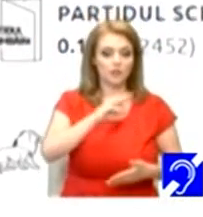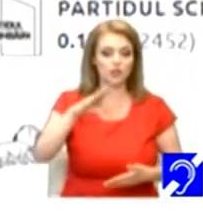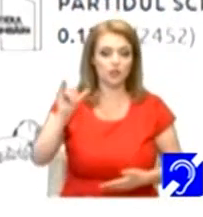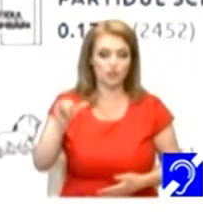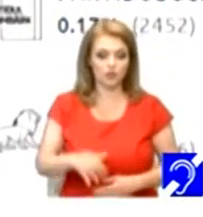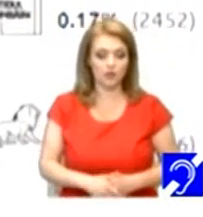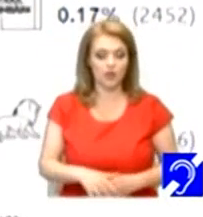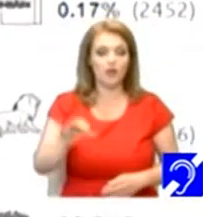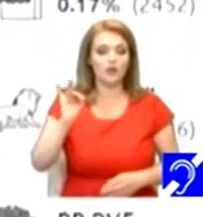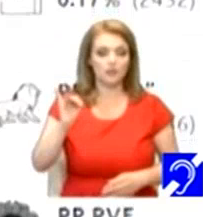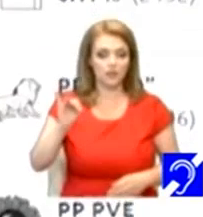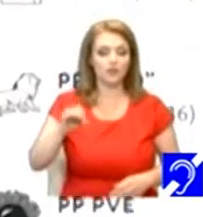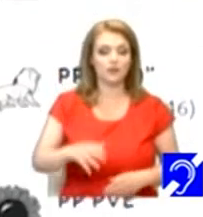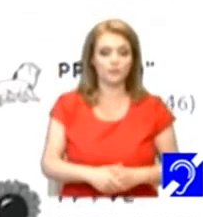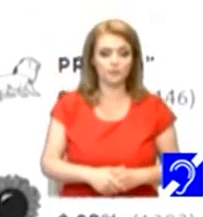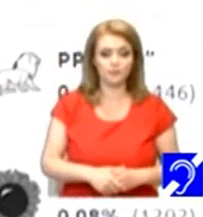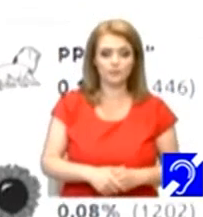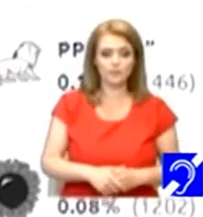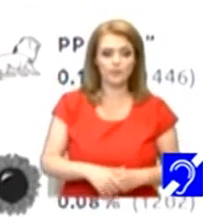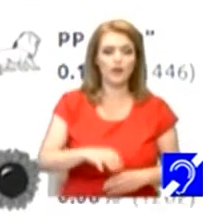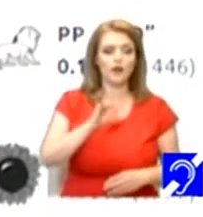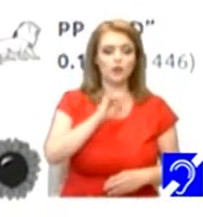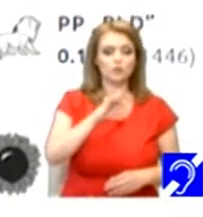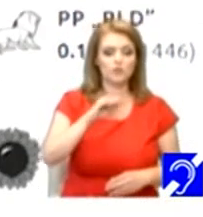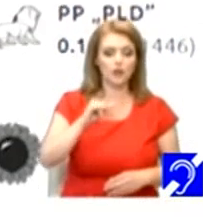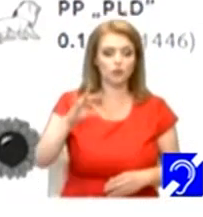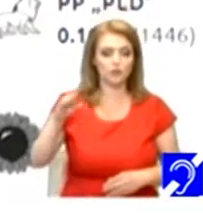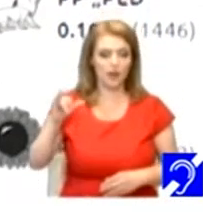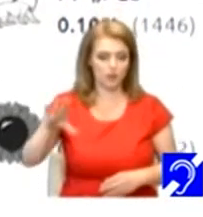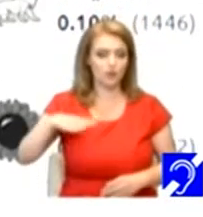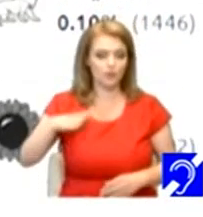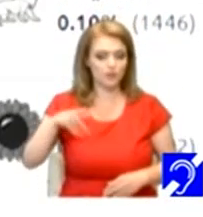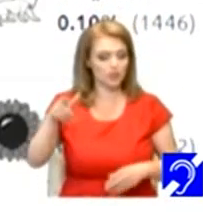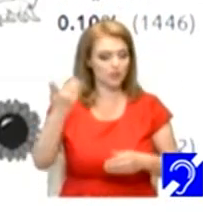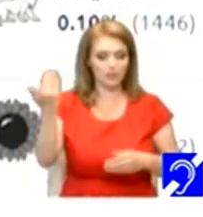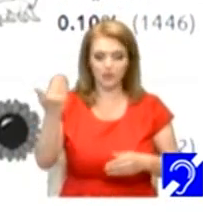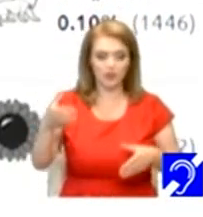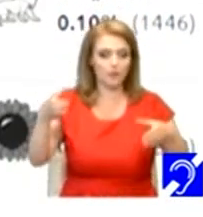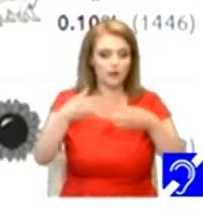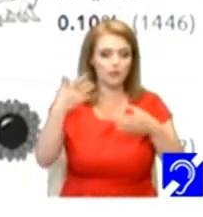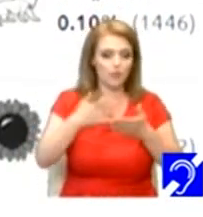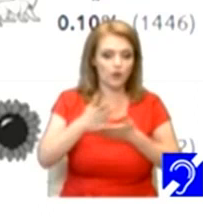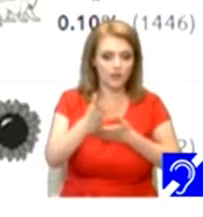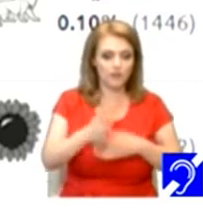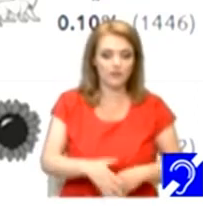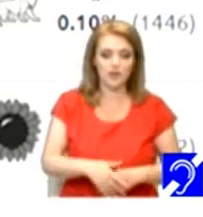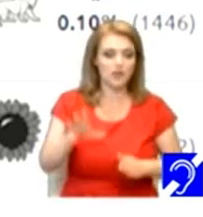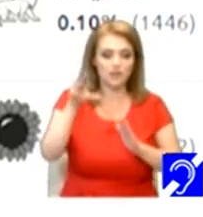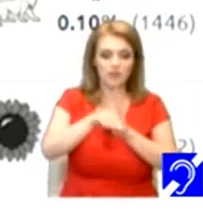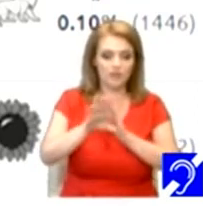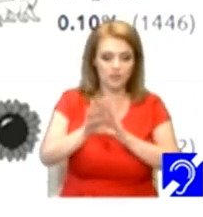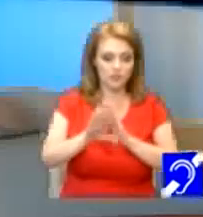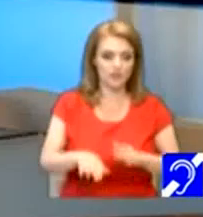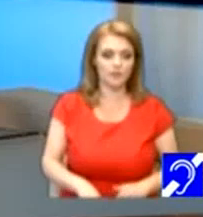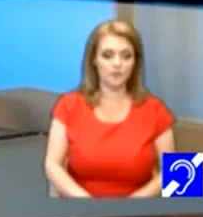partidul format de fostul primar interimar al Chișinăului Ruslan Codreanu, dar și partidul Schimbării, al cărui lider este Ștefan Gligor.